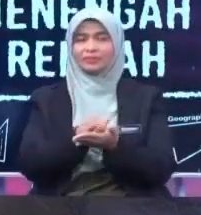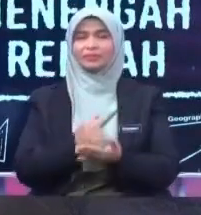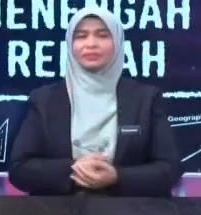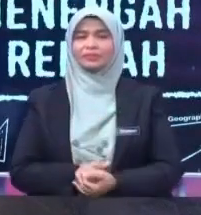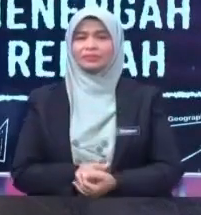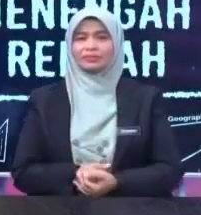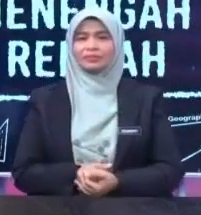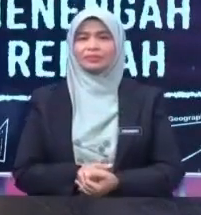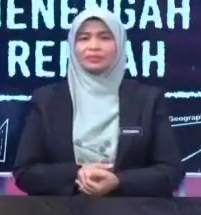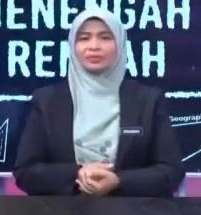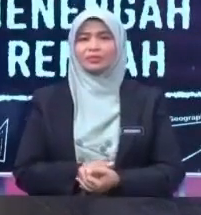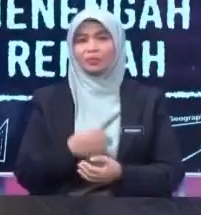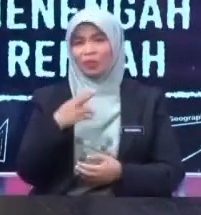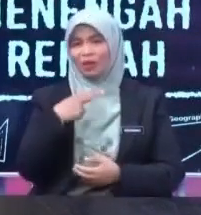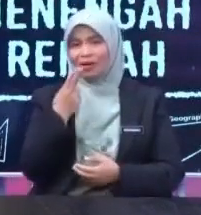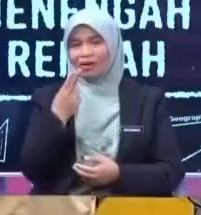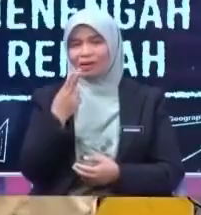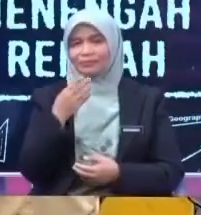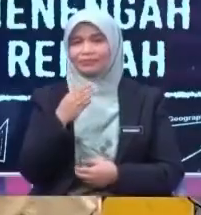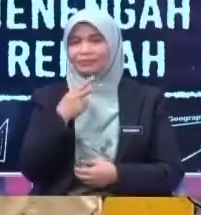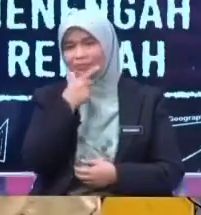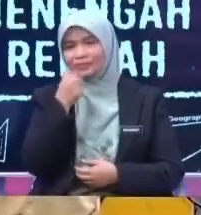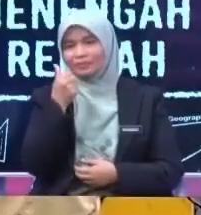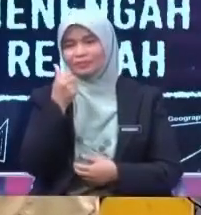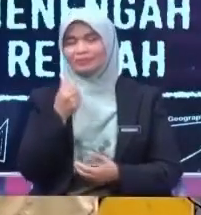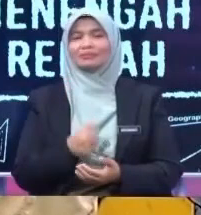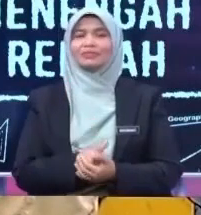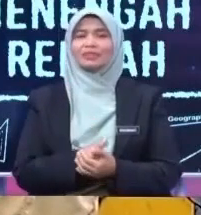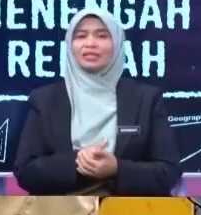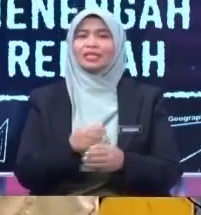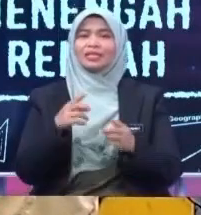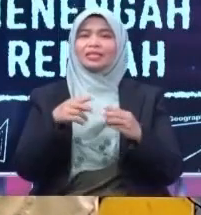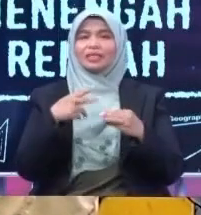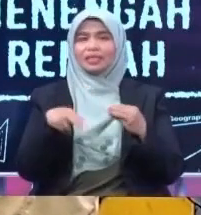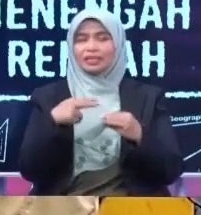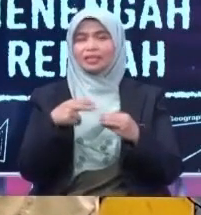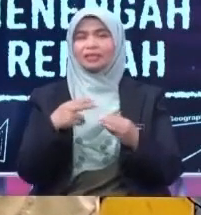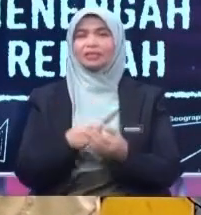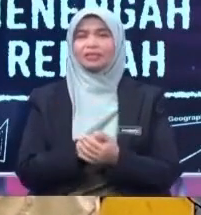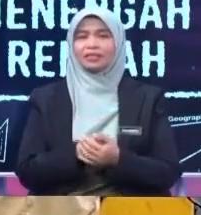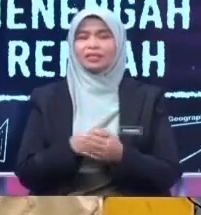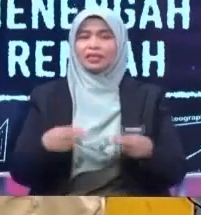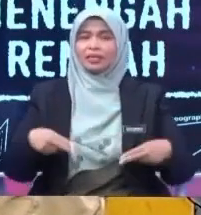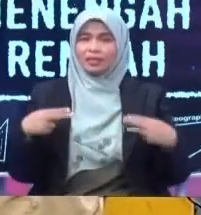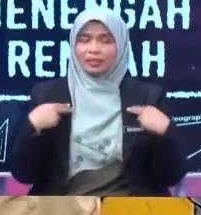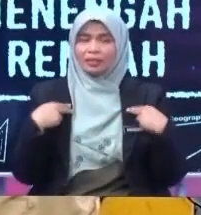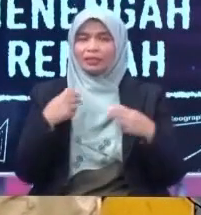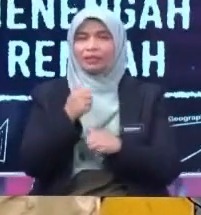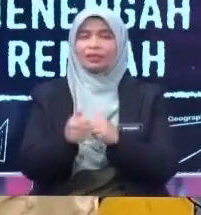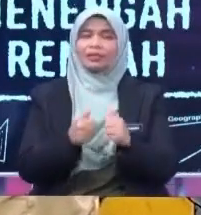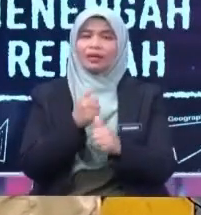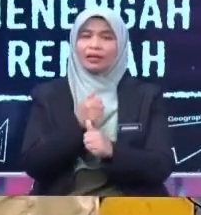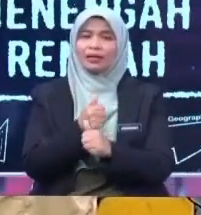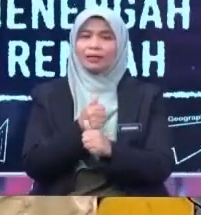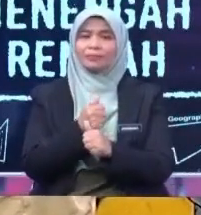tadi nasyid yang merdu kan dialunkan oleh Saiful Adnin berkaitan dengan kehidupan di alam sana.